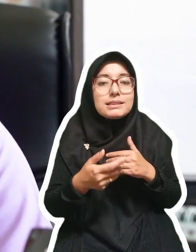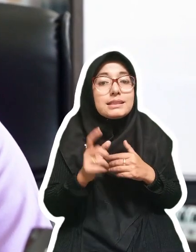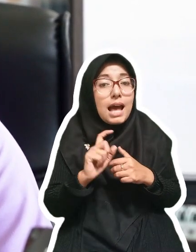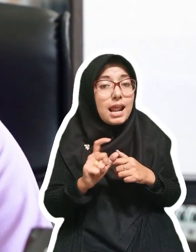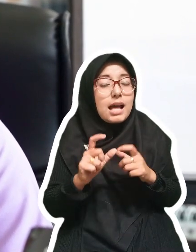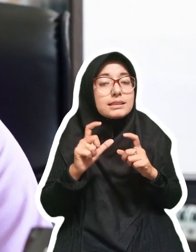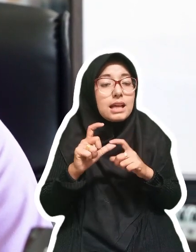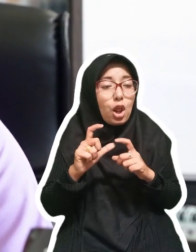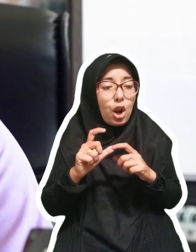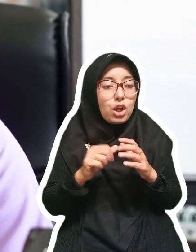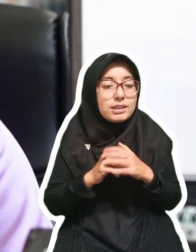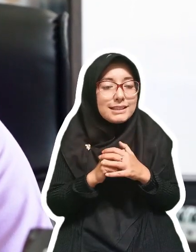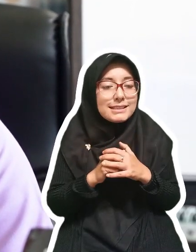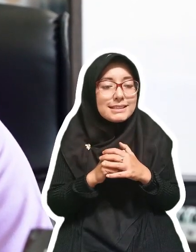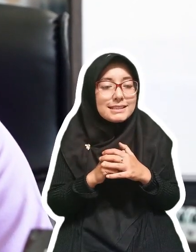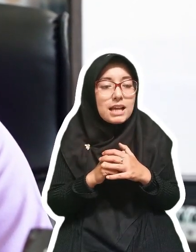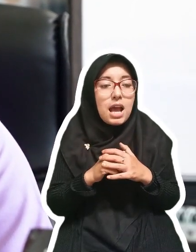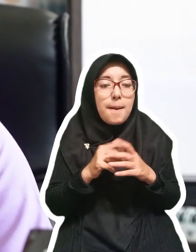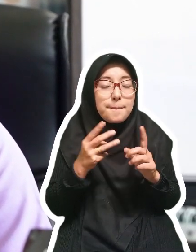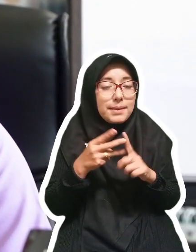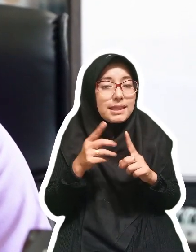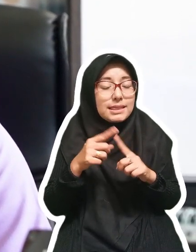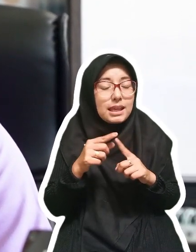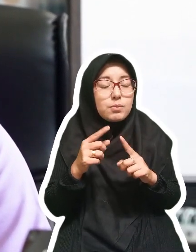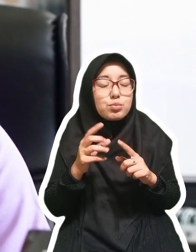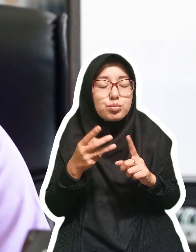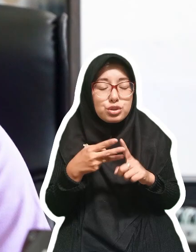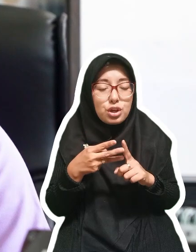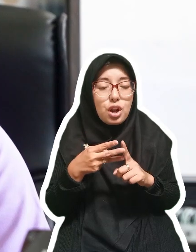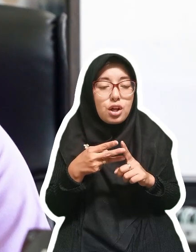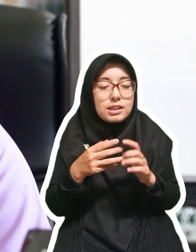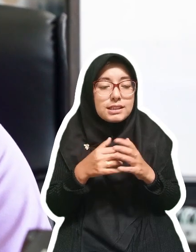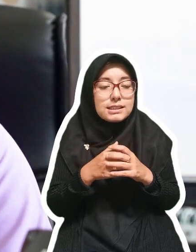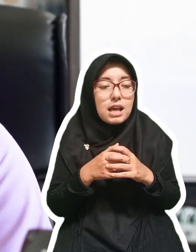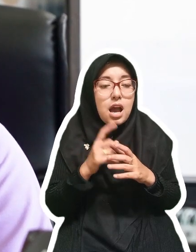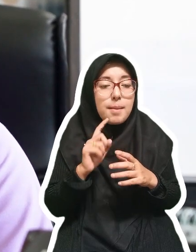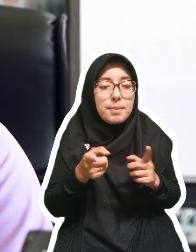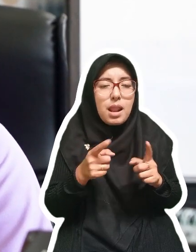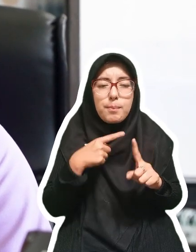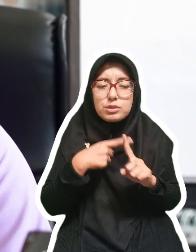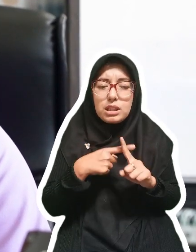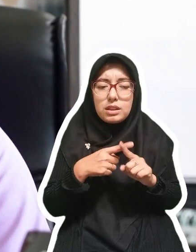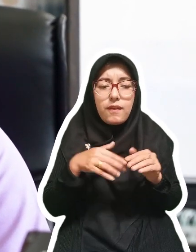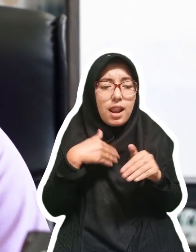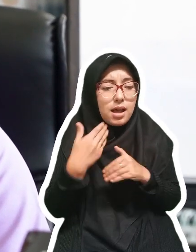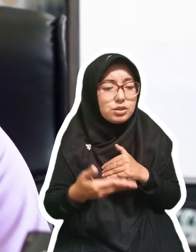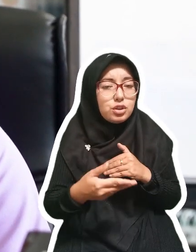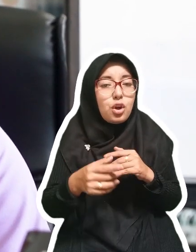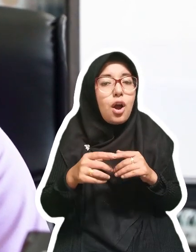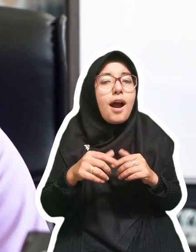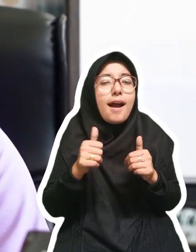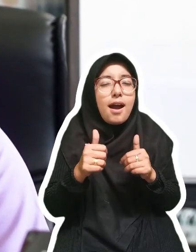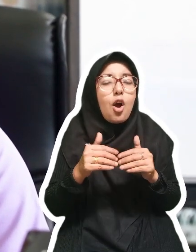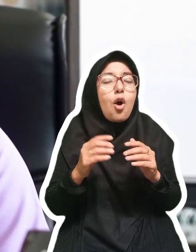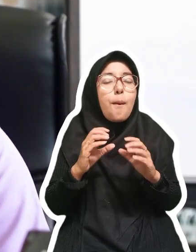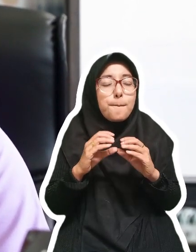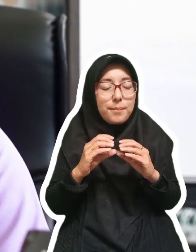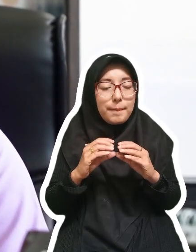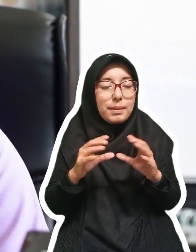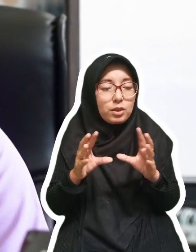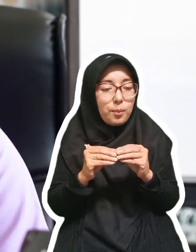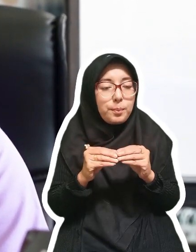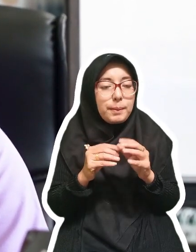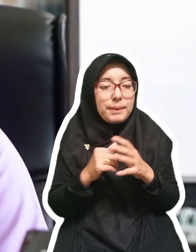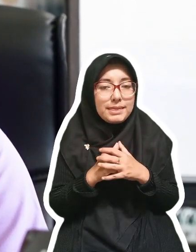itu secara serologis RBT brucellosis dan apabila positif dilanjutkan dengan complement